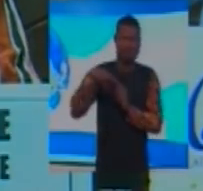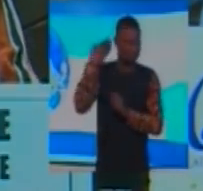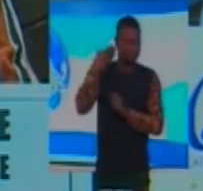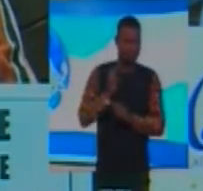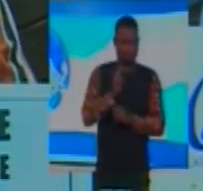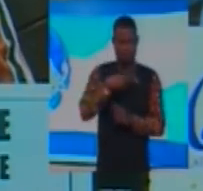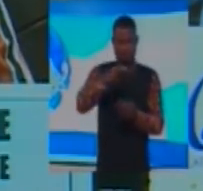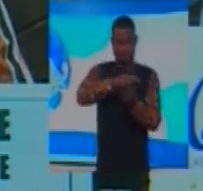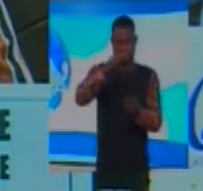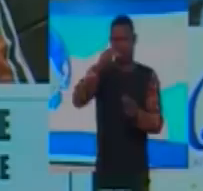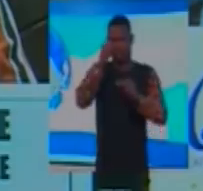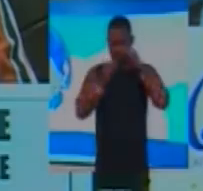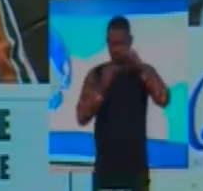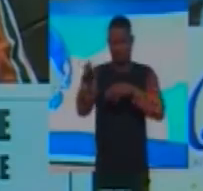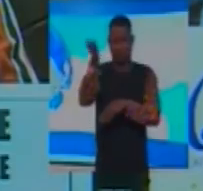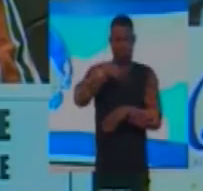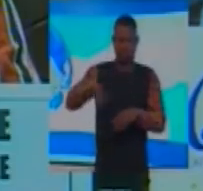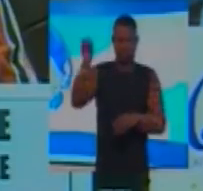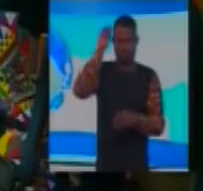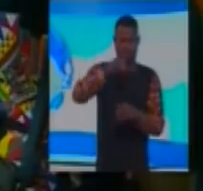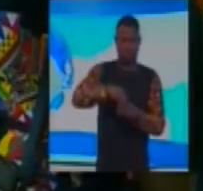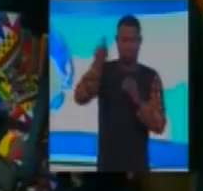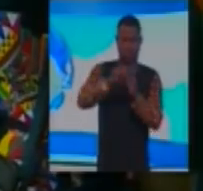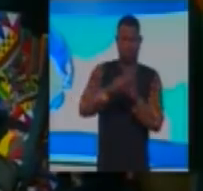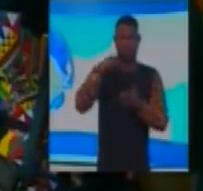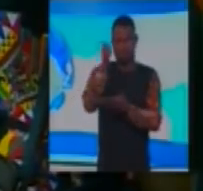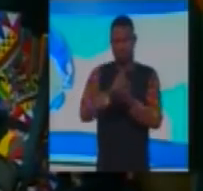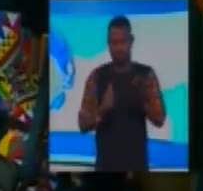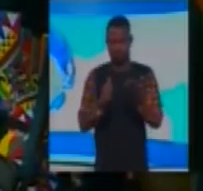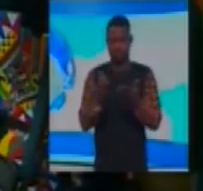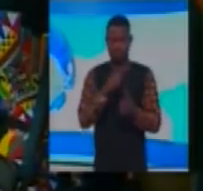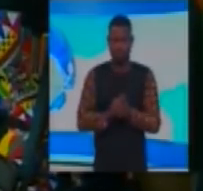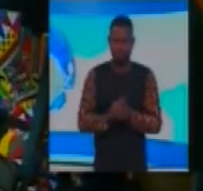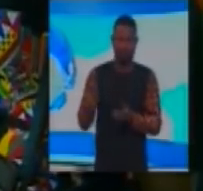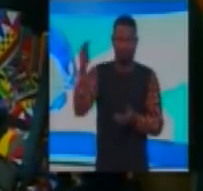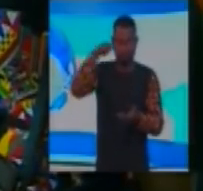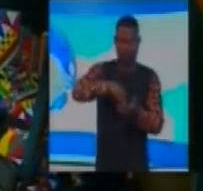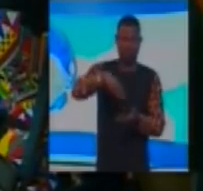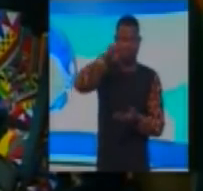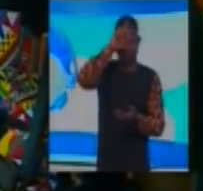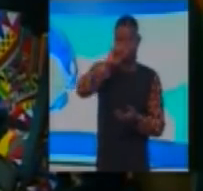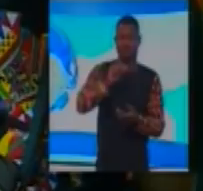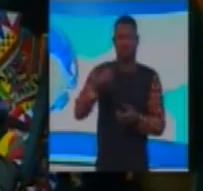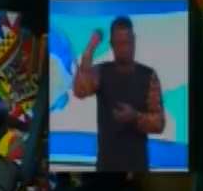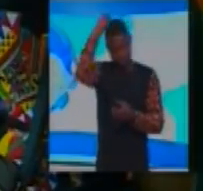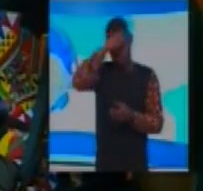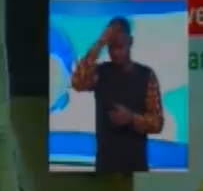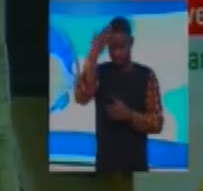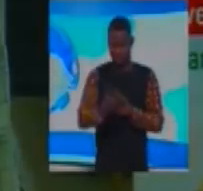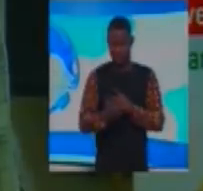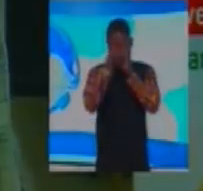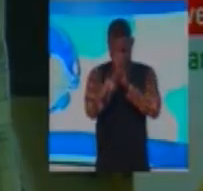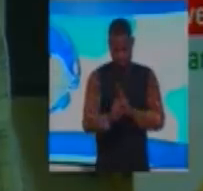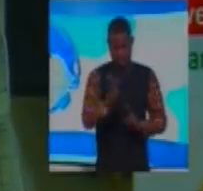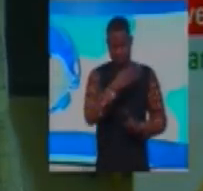donc de participation des artistes. Au CICOT 2020, la République de Turquie est le pays invité d'honneur.